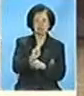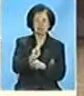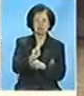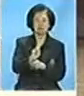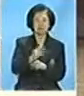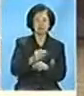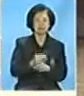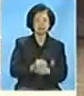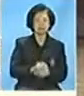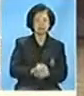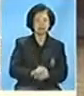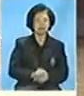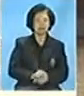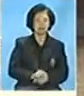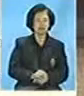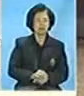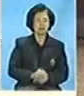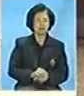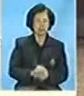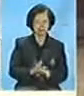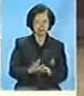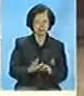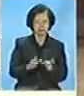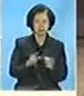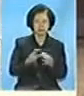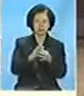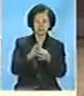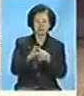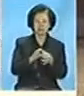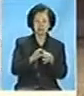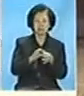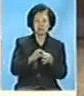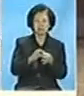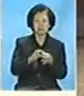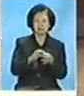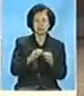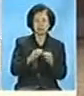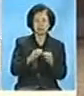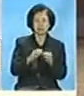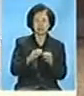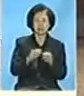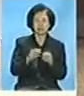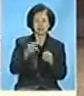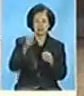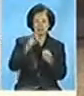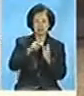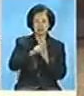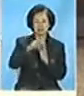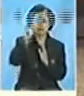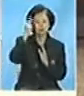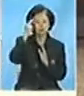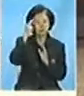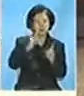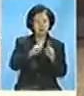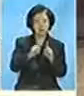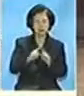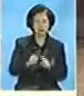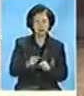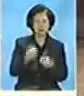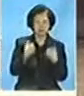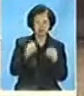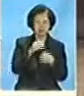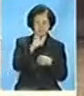เองบทบาทเรื่องความรู้ความสามารถนะครับทางด้านสาวิยาถึง5ปริญญาก็